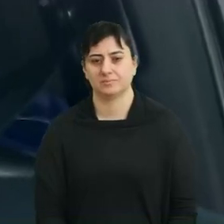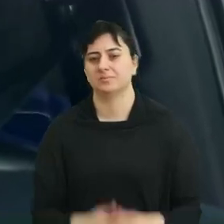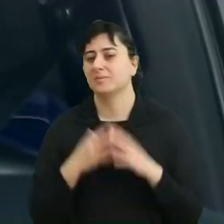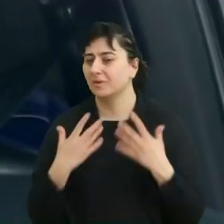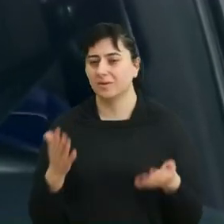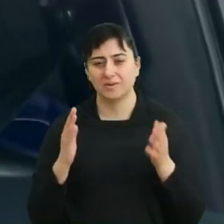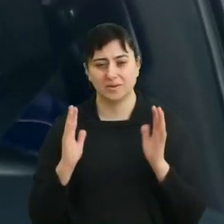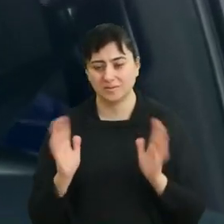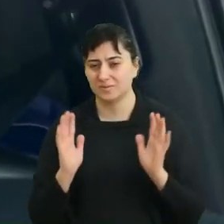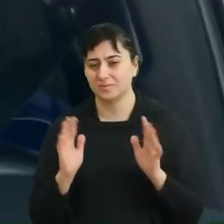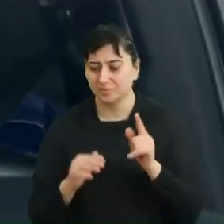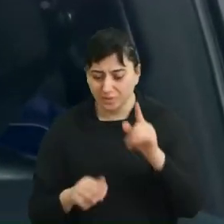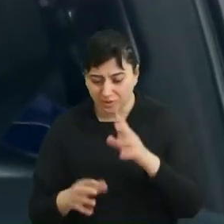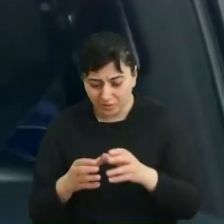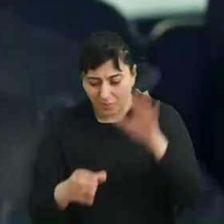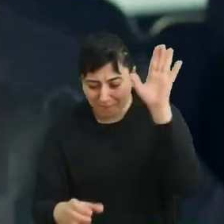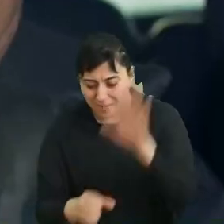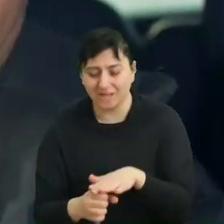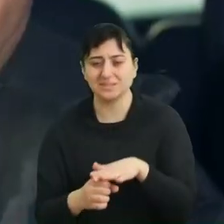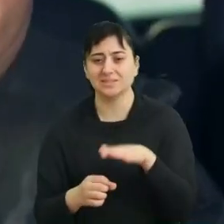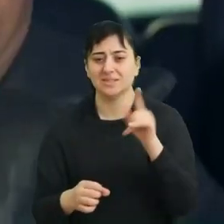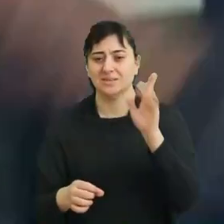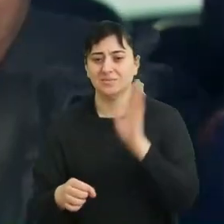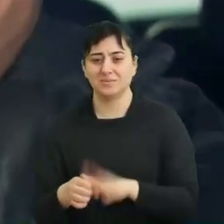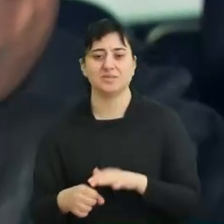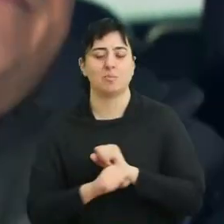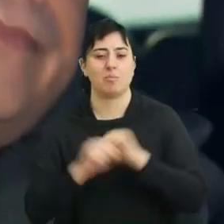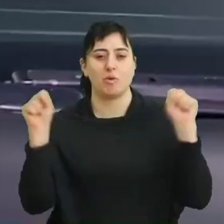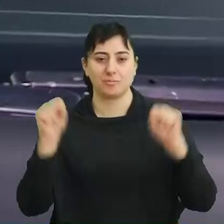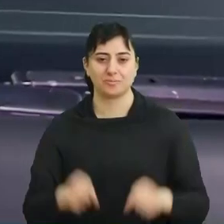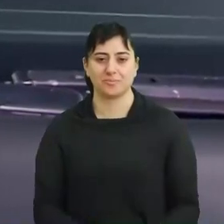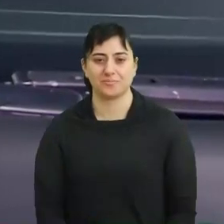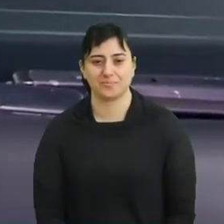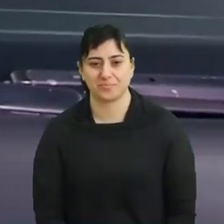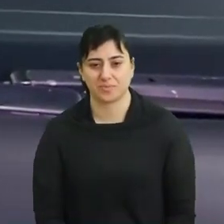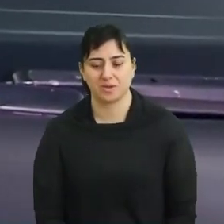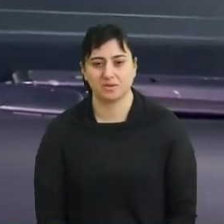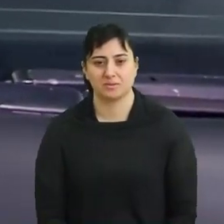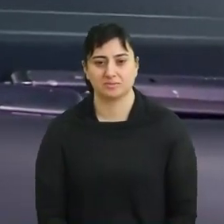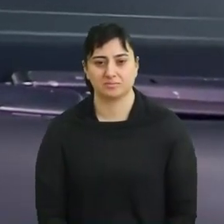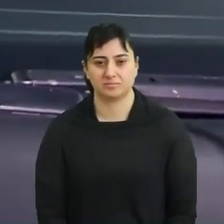Butona bastın butona. Butona bastın. Sonra da kum.